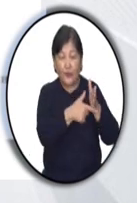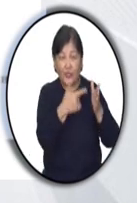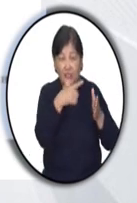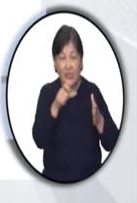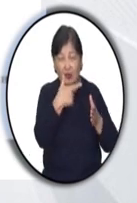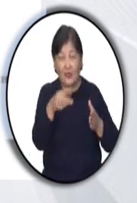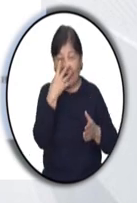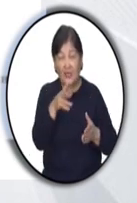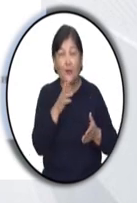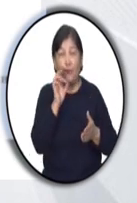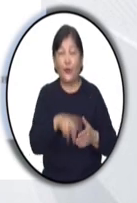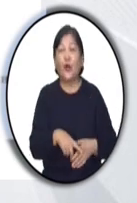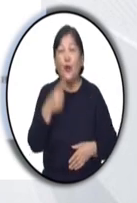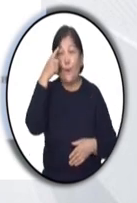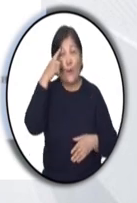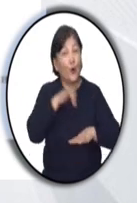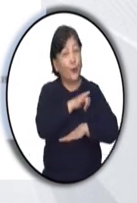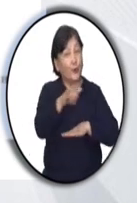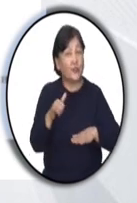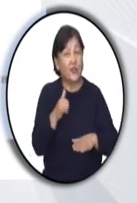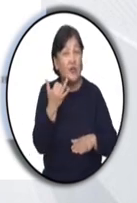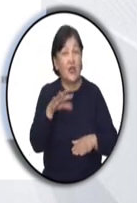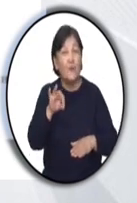шинжилгээ харагдаж байна. За эндээс үсэх юм бол манай улс